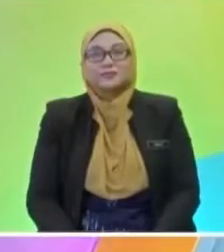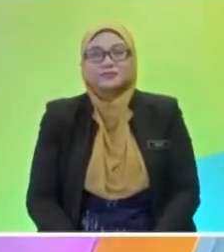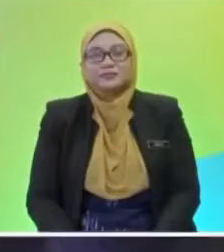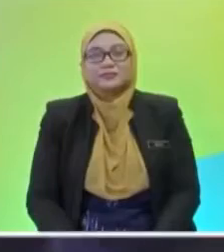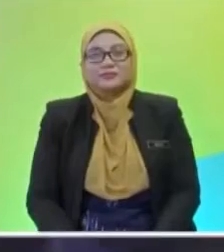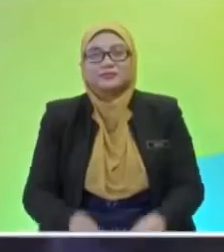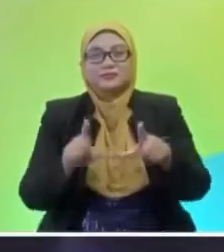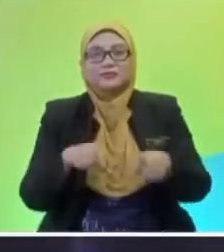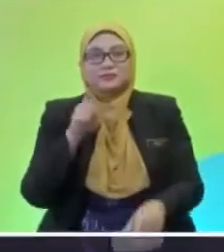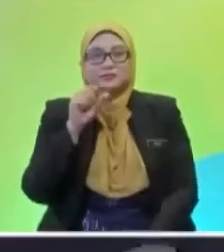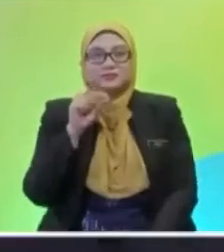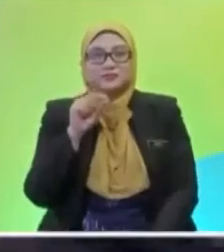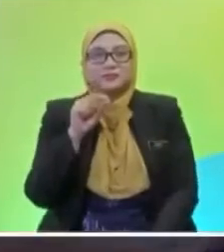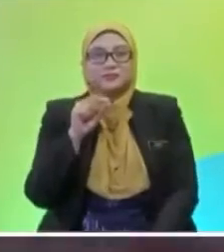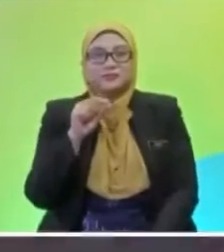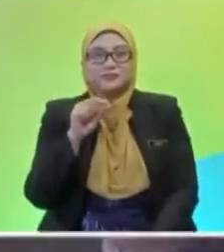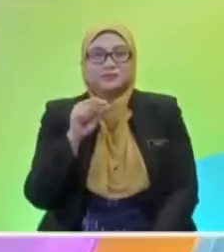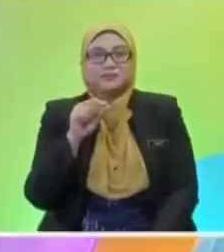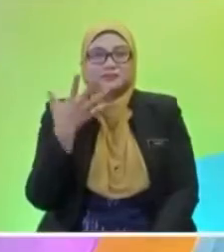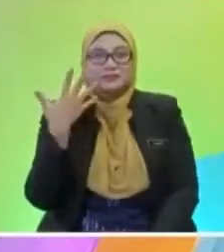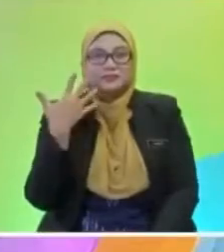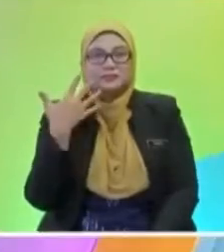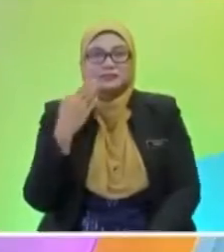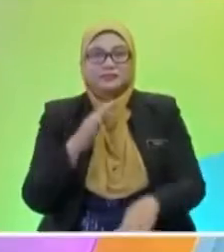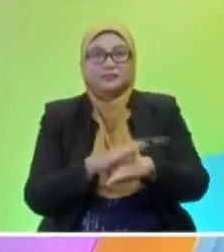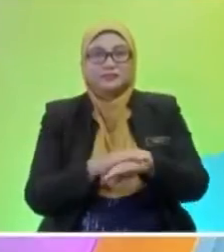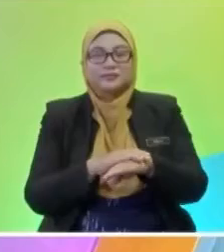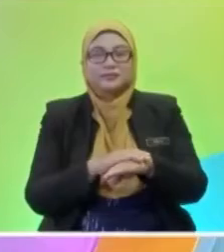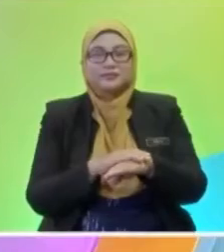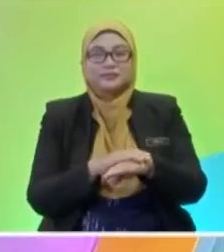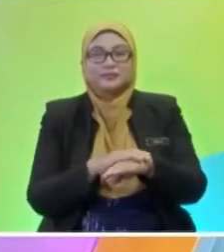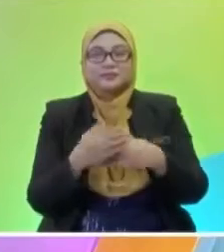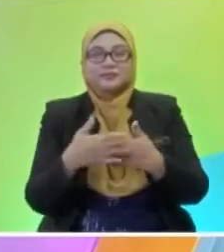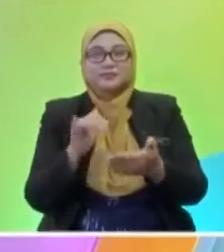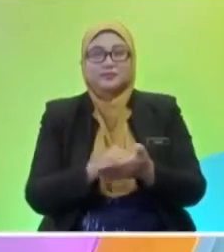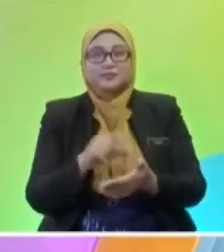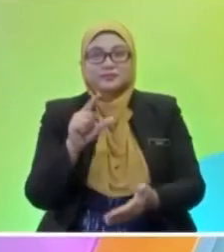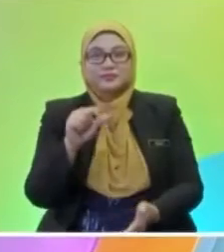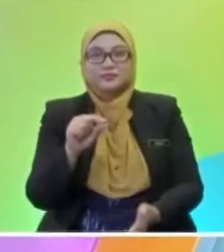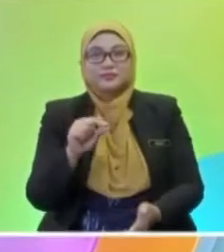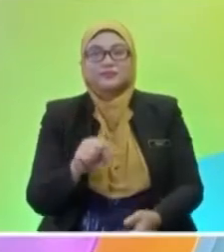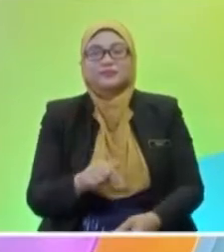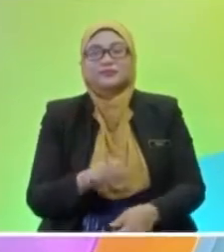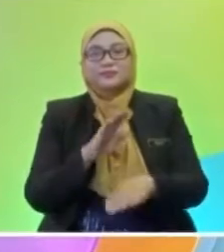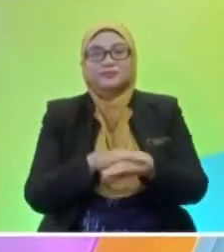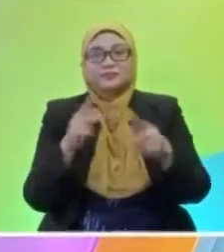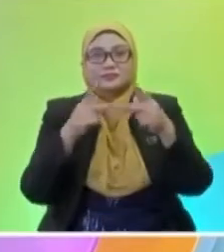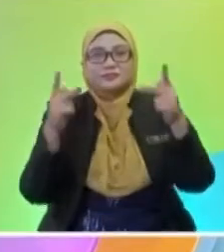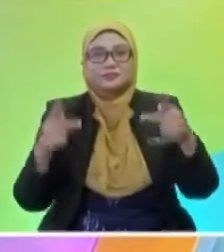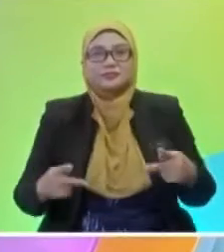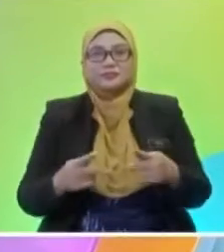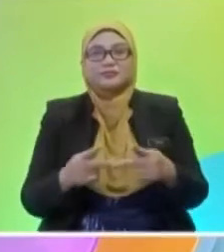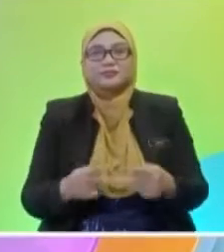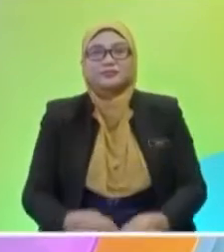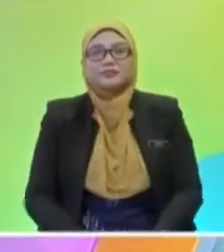di atas ni. Okey, selesai dan kita lekatkan di kerangka ini. Cikgu, haba